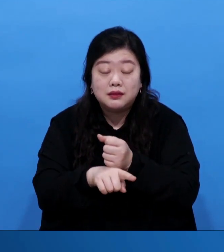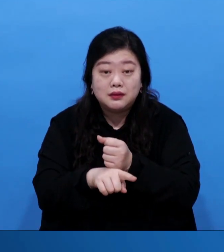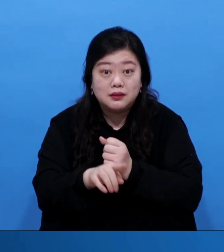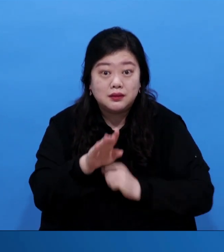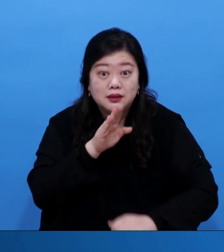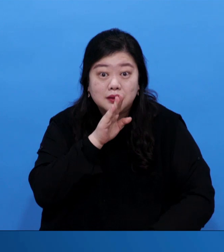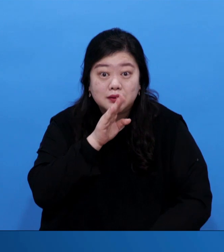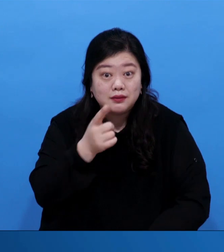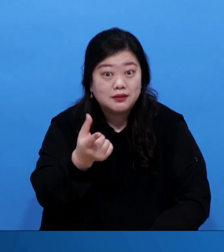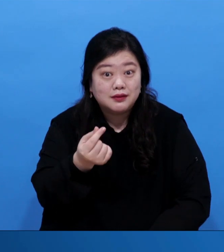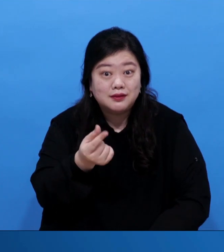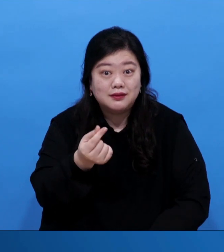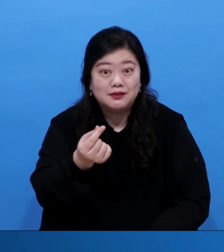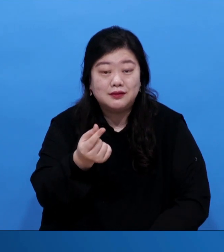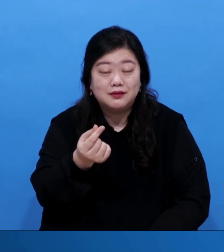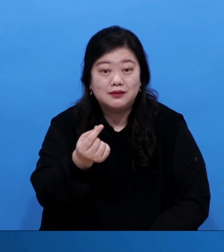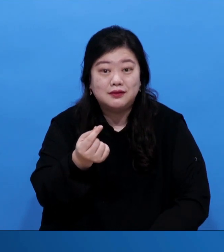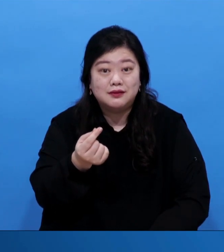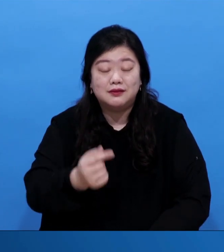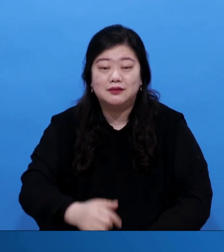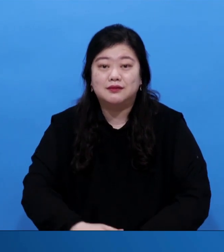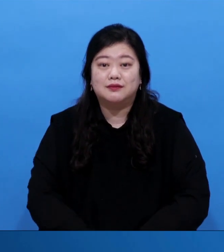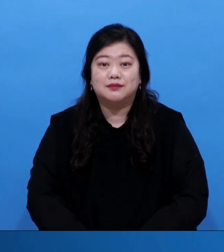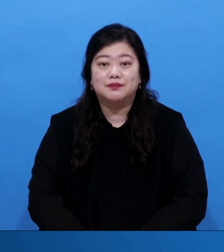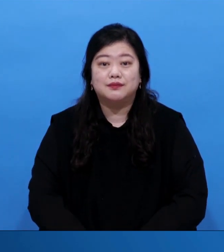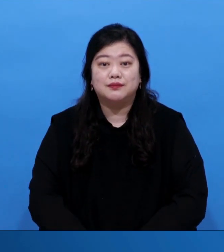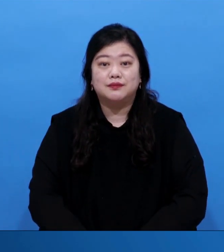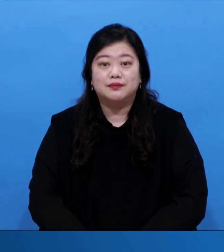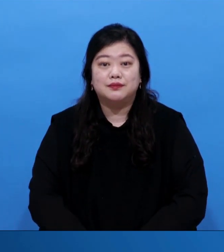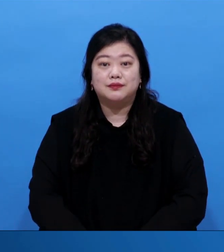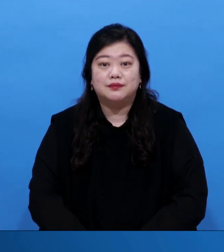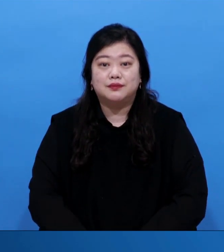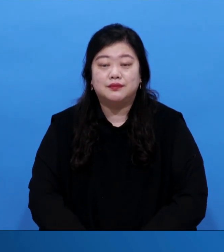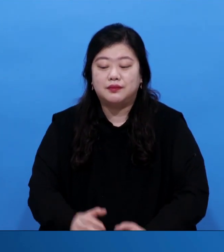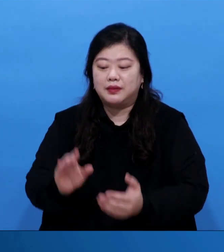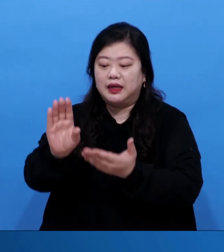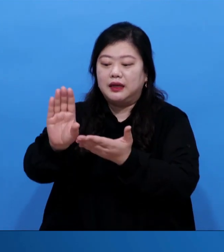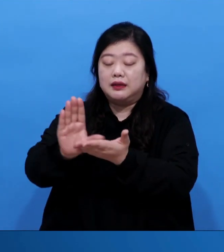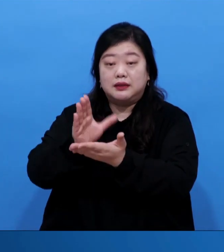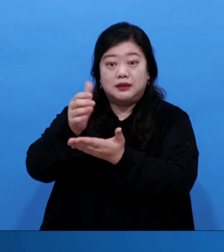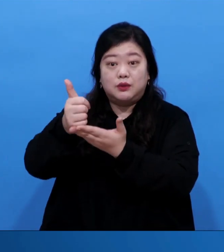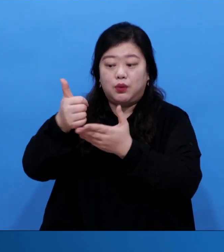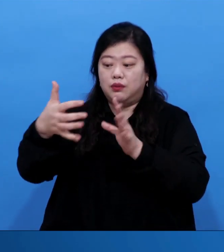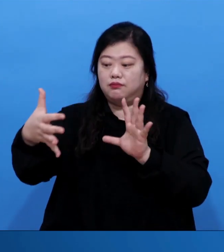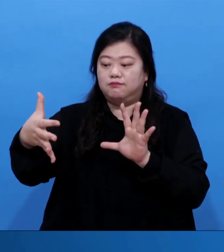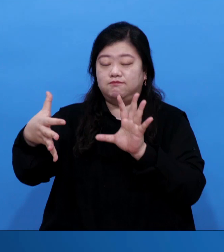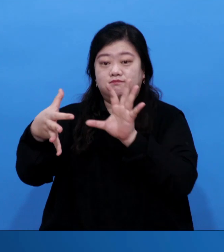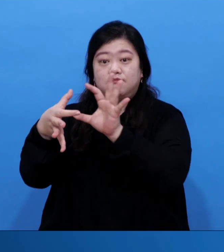present, and future have all been resolved. 예, 그리스도 안에 있는 것은